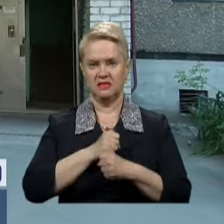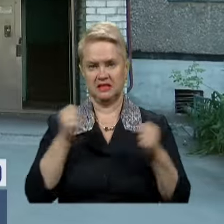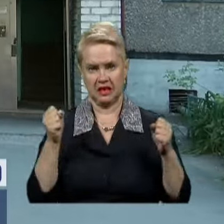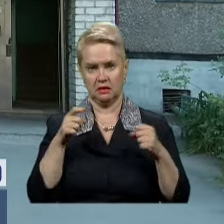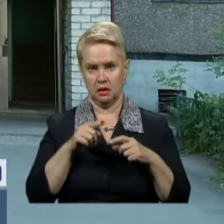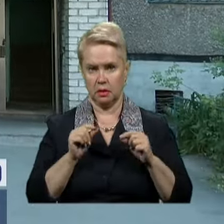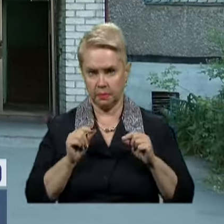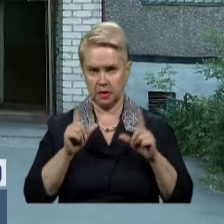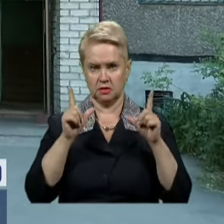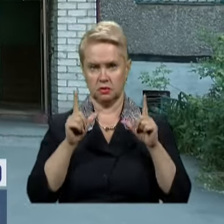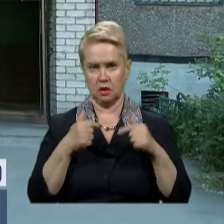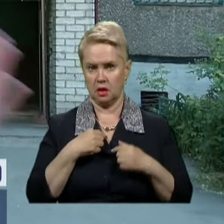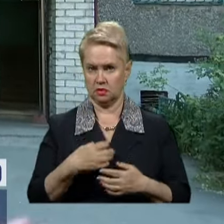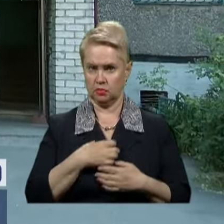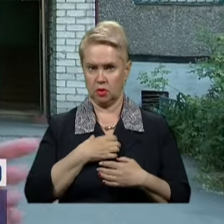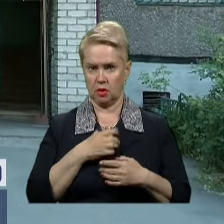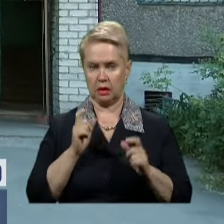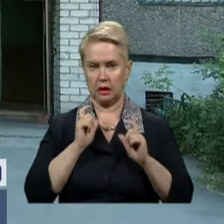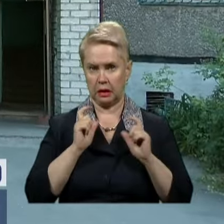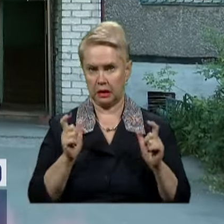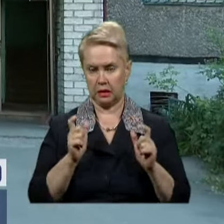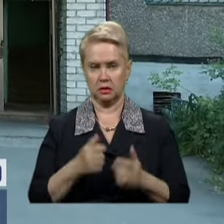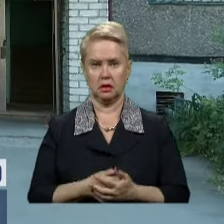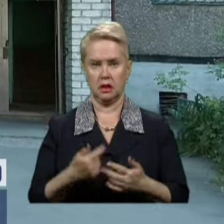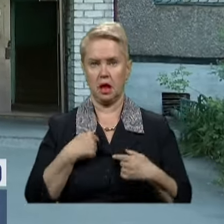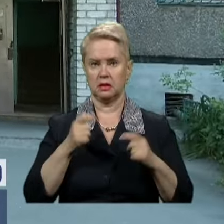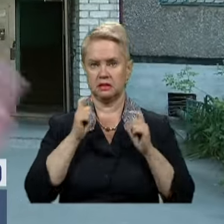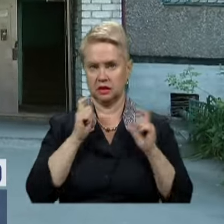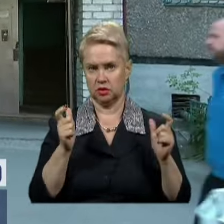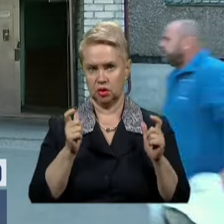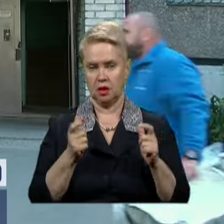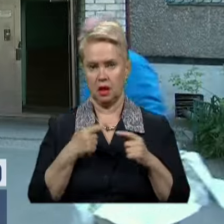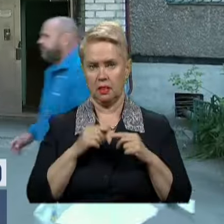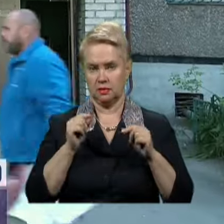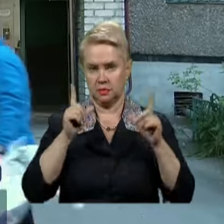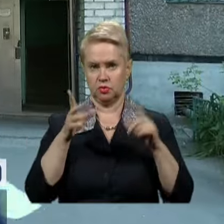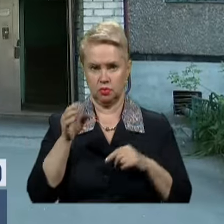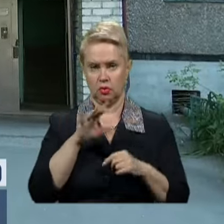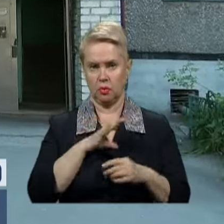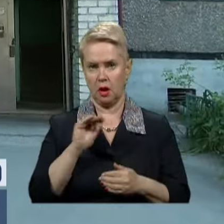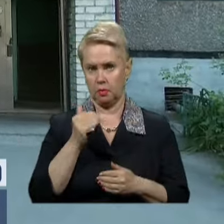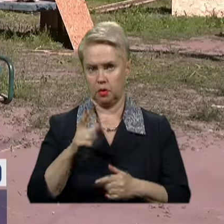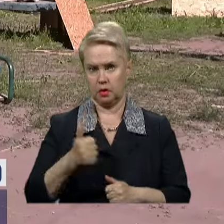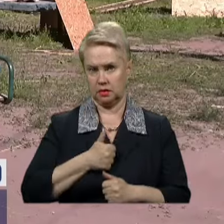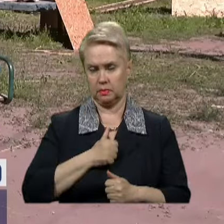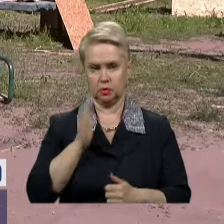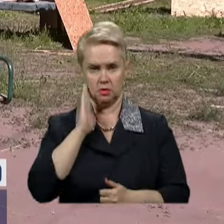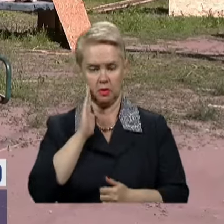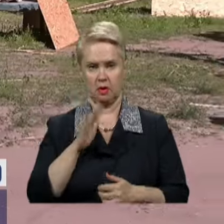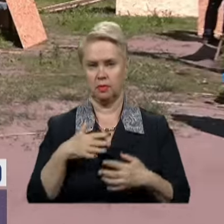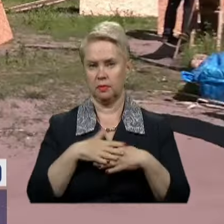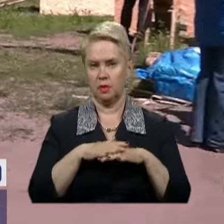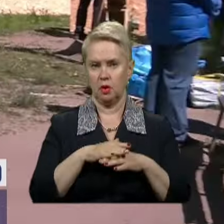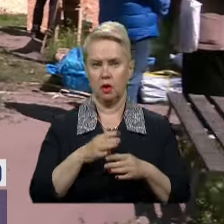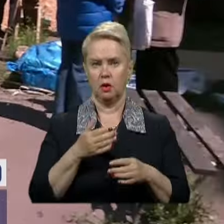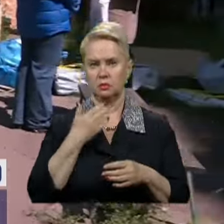ти проснувся, во-первых, я спугалась крик, ну, боже, я закричала, але це з просоню все було, у мене дитинок зі мною спав. Підрахувати